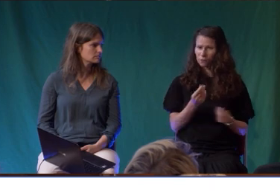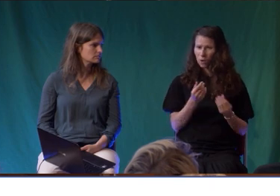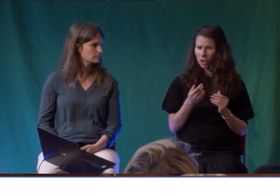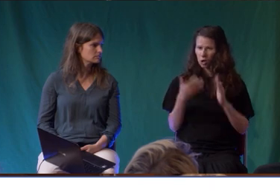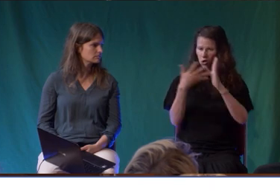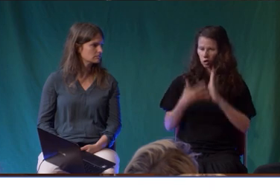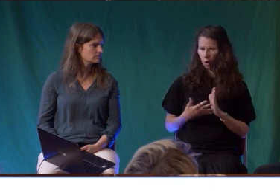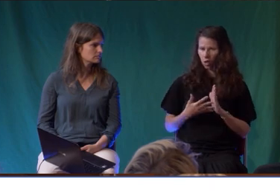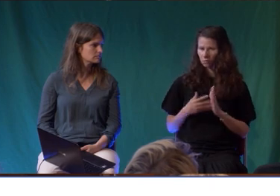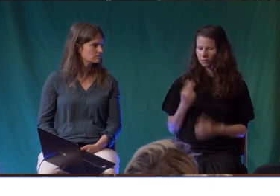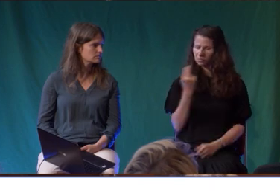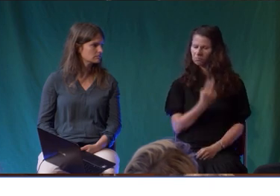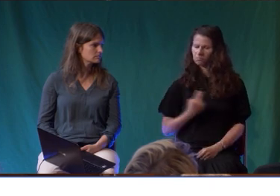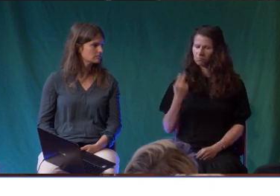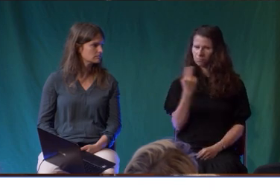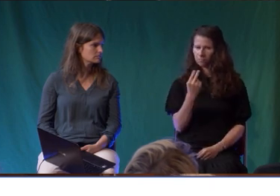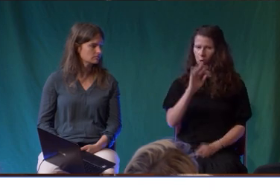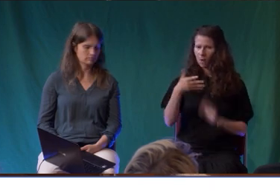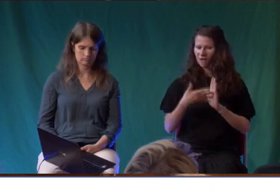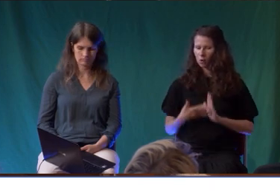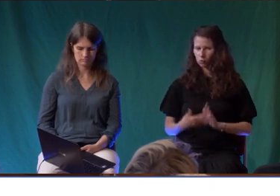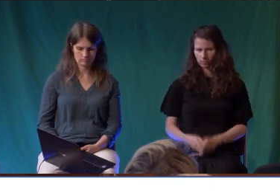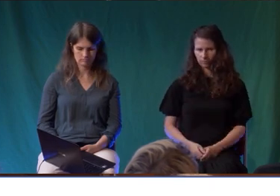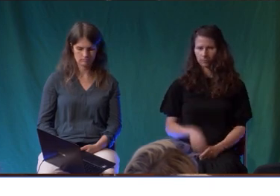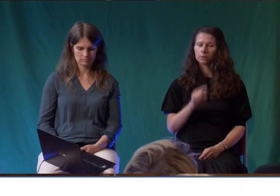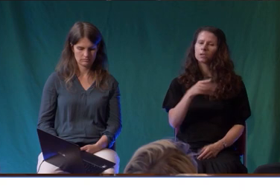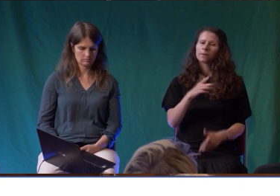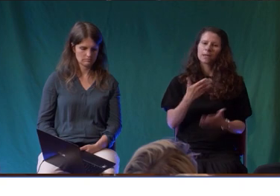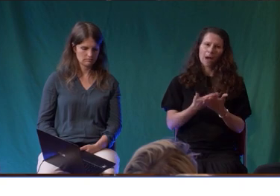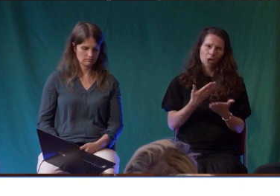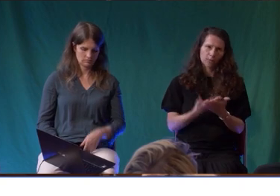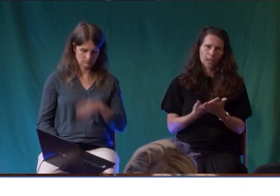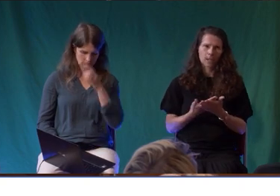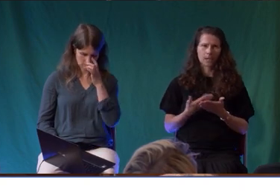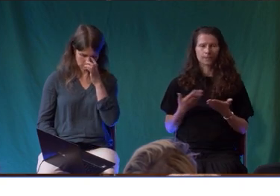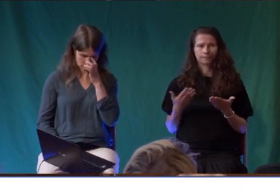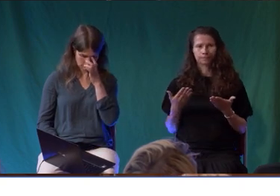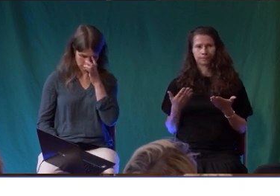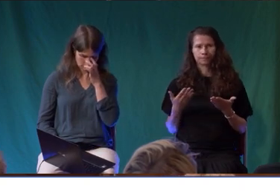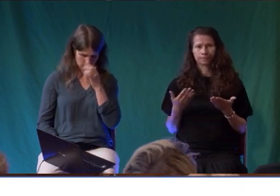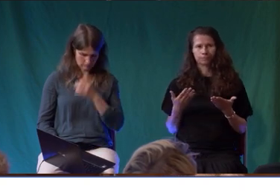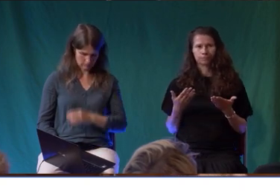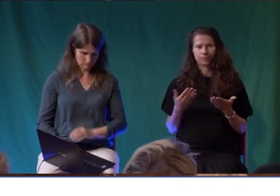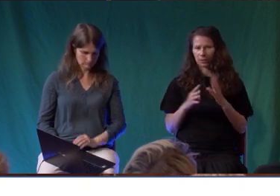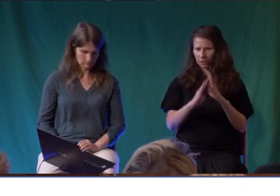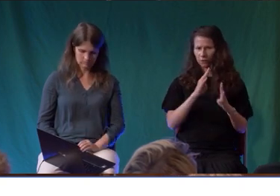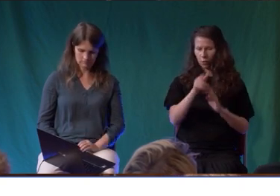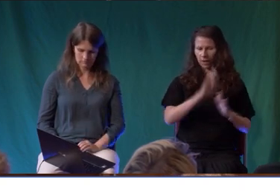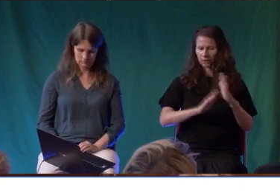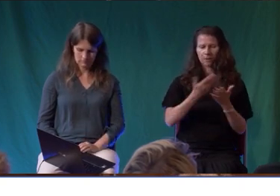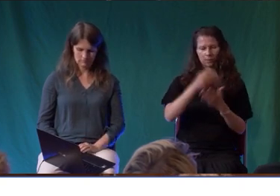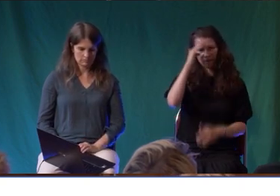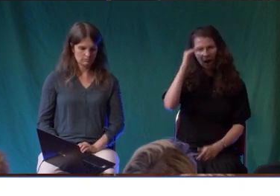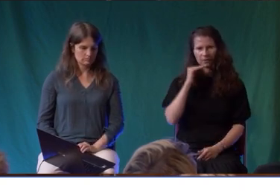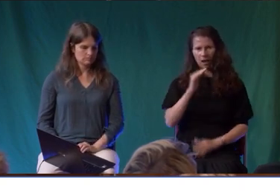fühlen es sind dann auch Beispiele gebracht worden natürlich in den in den Interviews zum Beispiel hat ein Vater